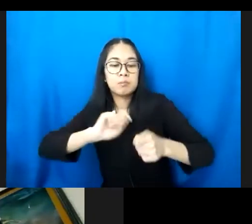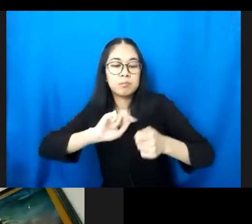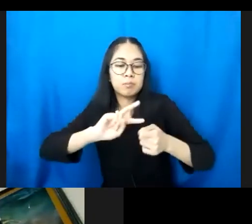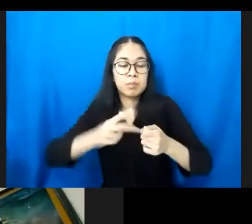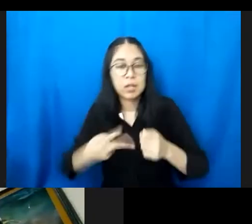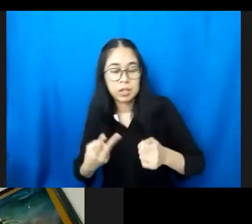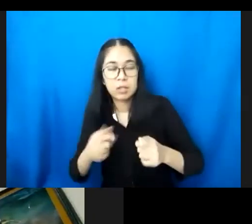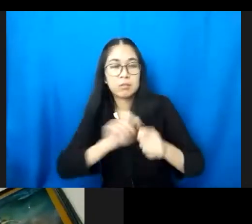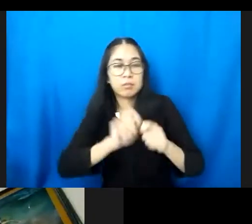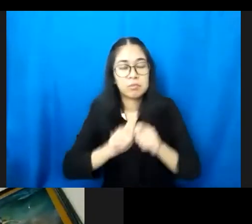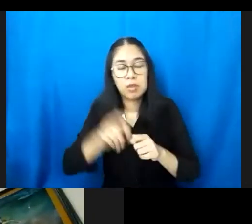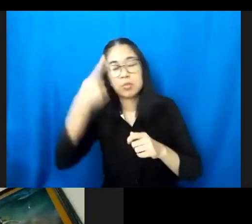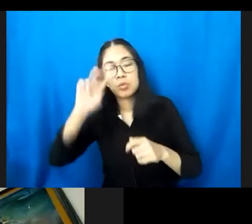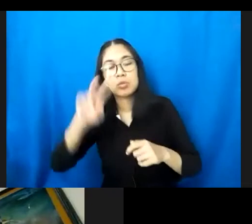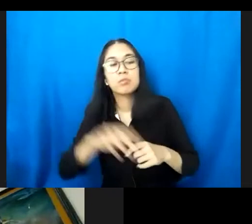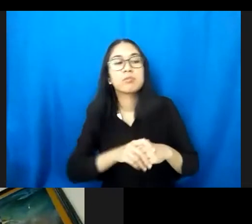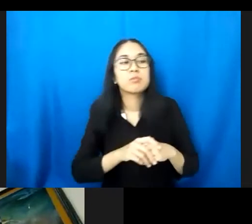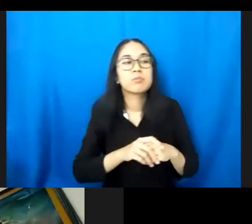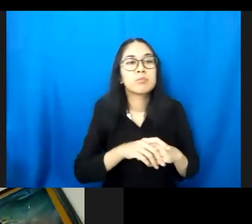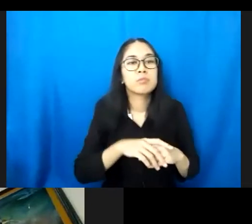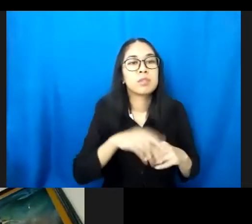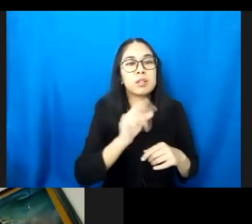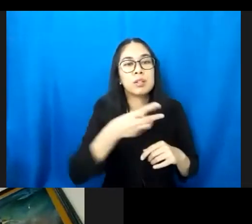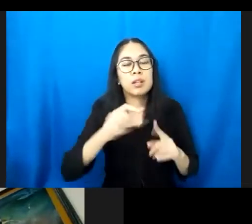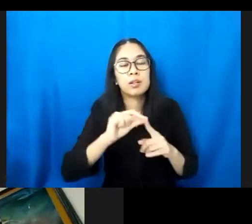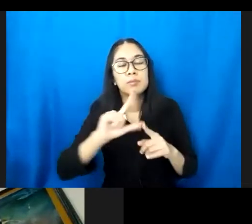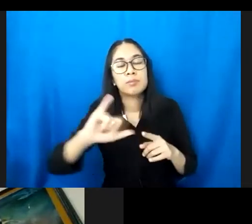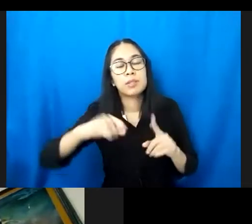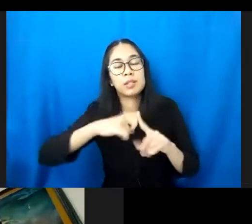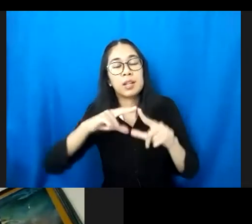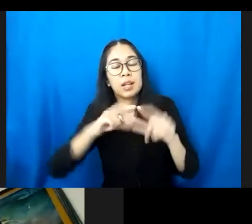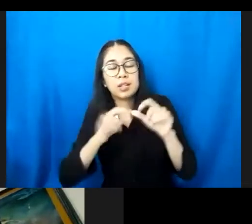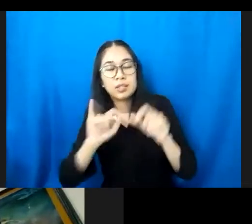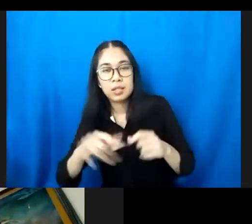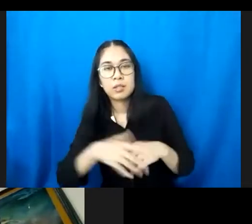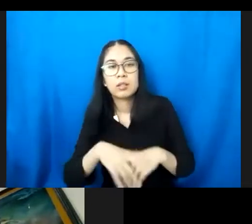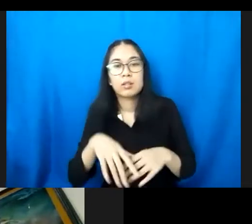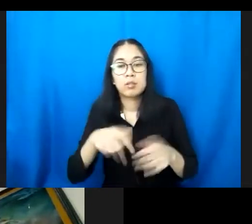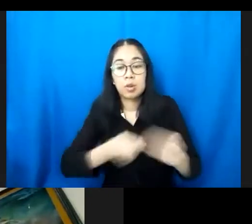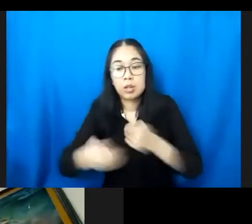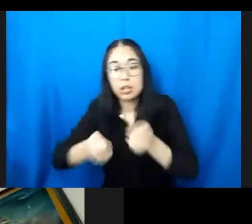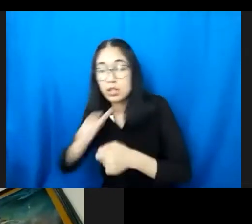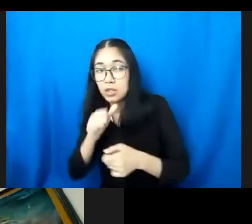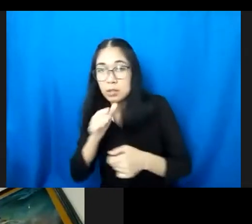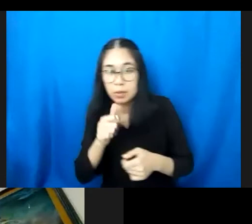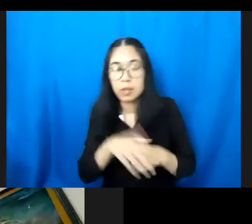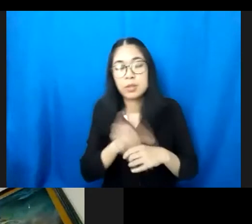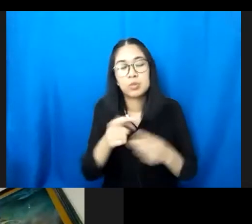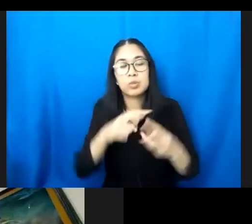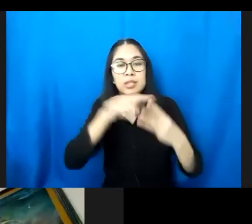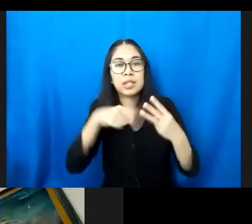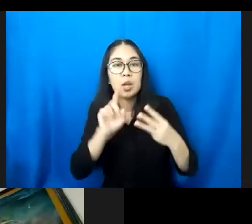mereplikasikan hal tersebut? Siapa sebaiknya yang mengkoordinir? Mungkin itu 3 pertanyaan